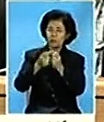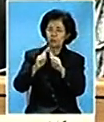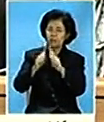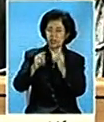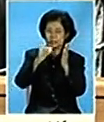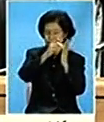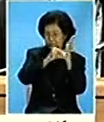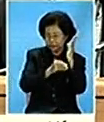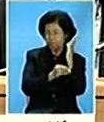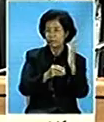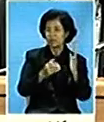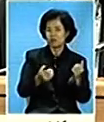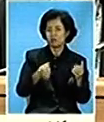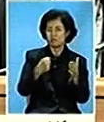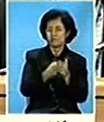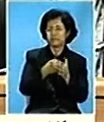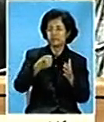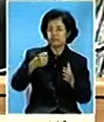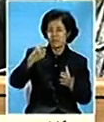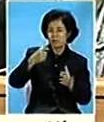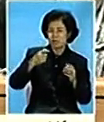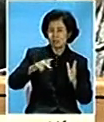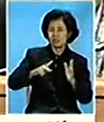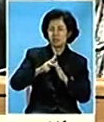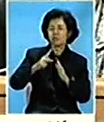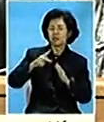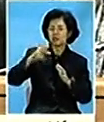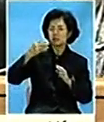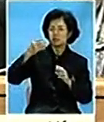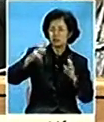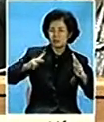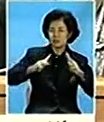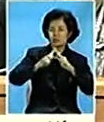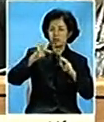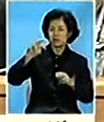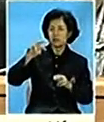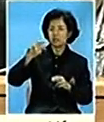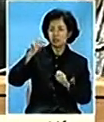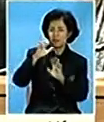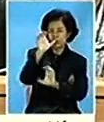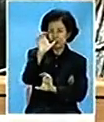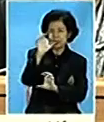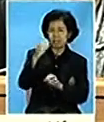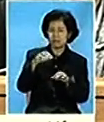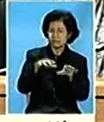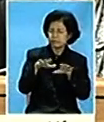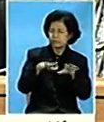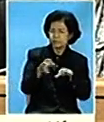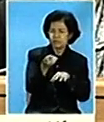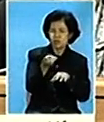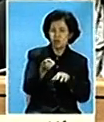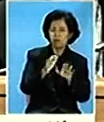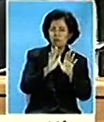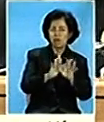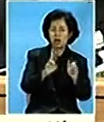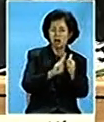นี้เป็นที่น่าเสียดายว่ากระทรวงมหาดไทยเองยังมีการเคลื่อนไหวน้อยนะครับอยากจะฝากไปทางท่านรองนายกท่านรัฐมนตรีแ